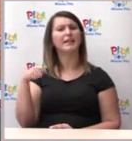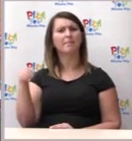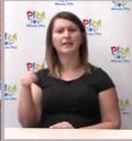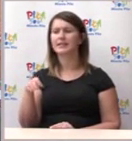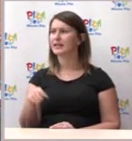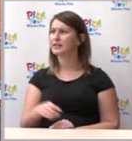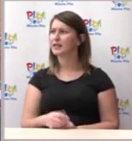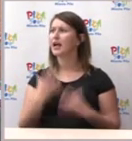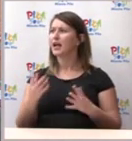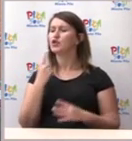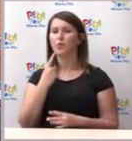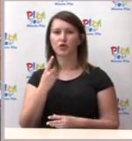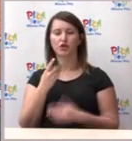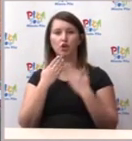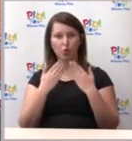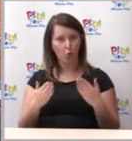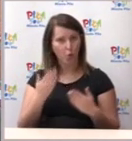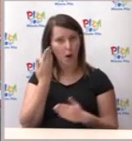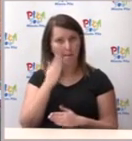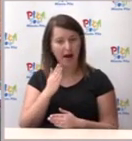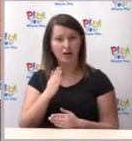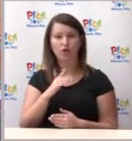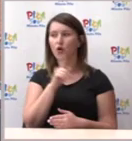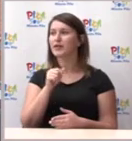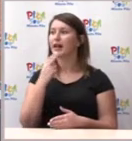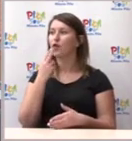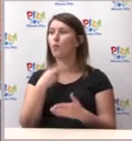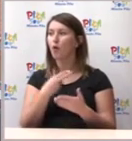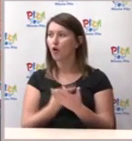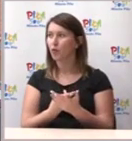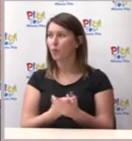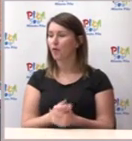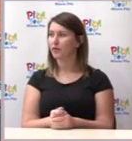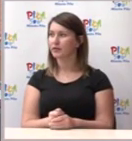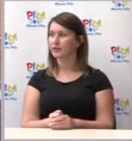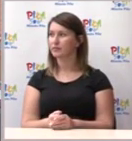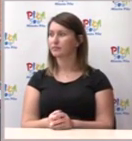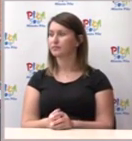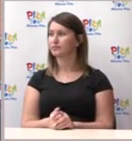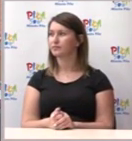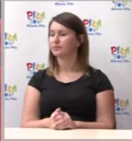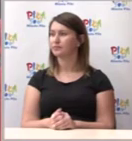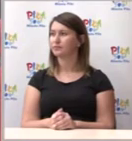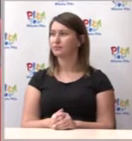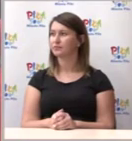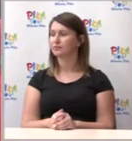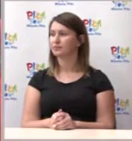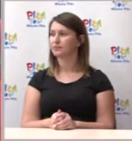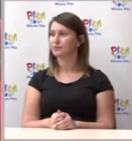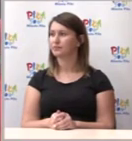jestem usatysfakcjonowana tymi wypowiedziami dotyczącymi lobbowania i to myślę, że wszyscy